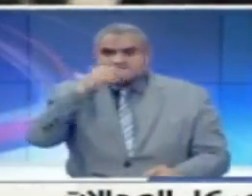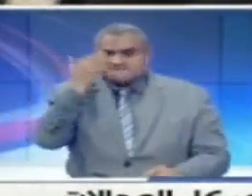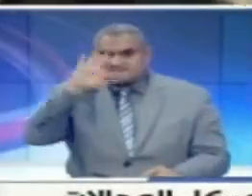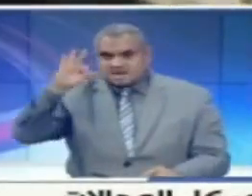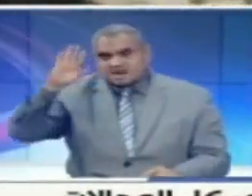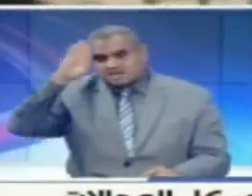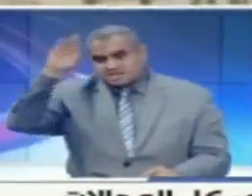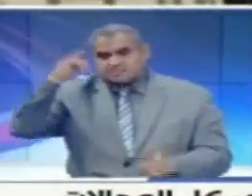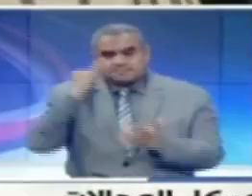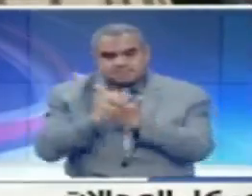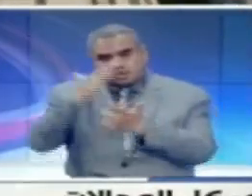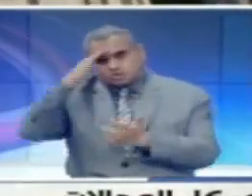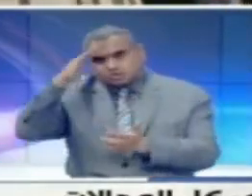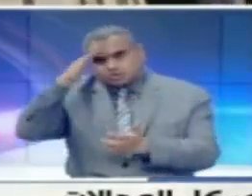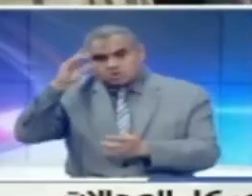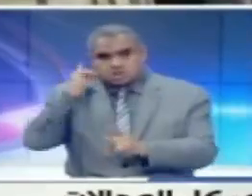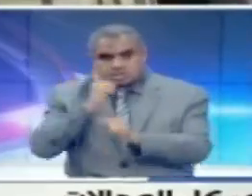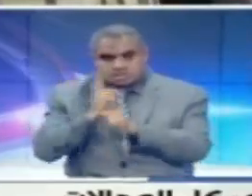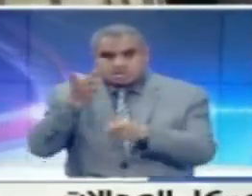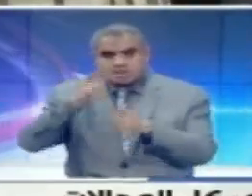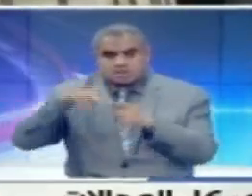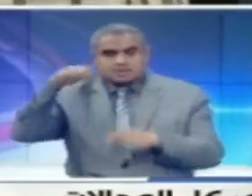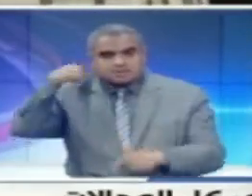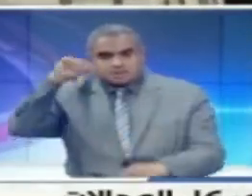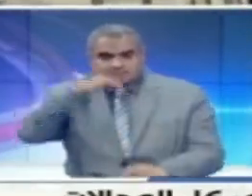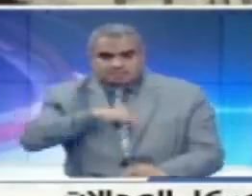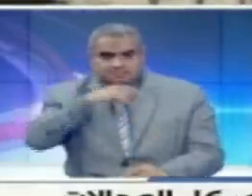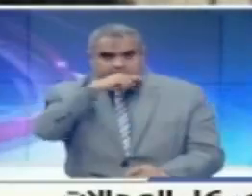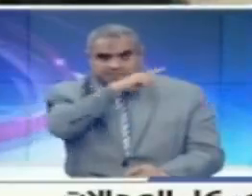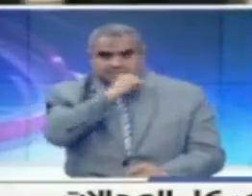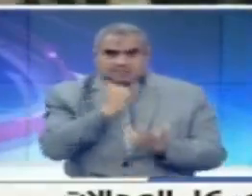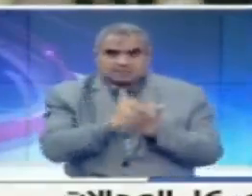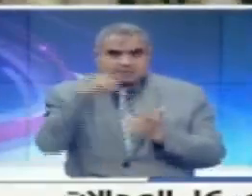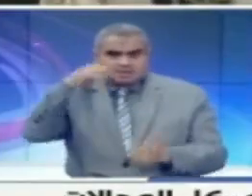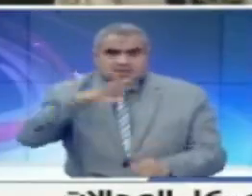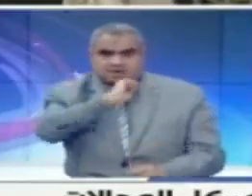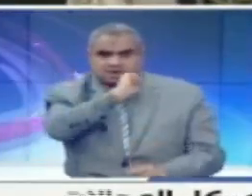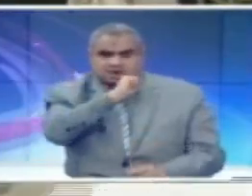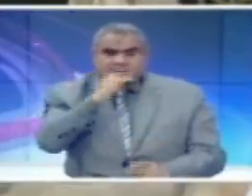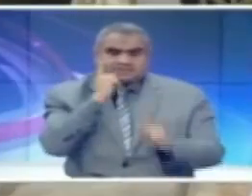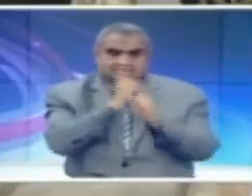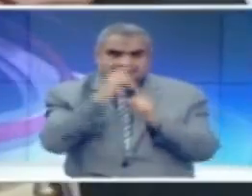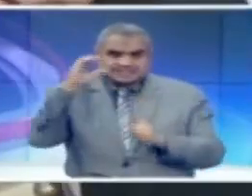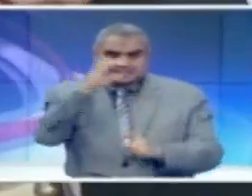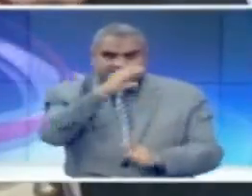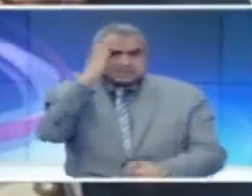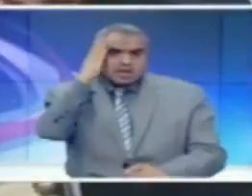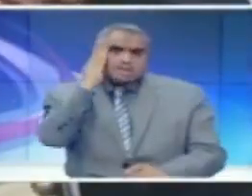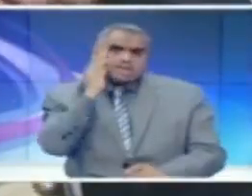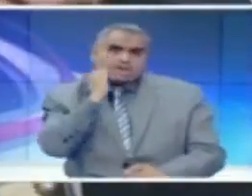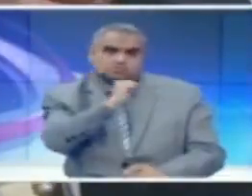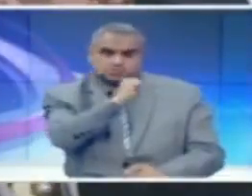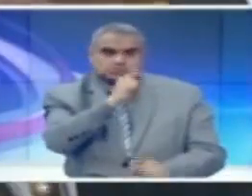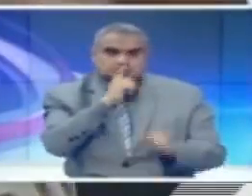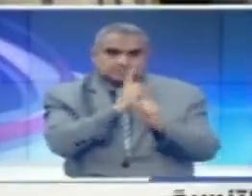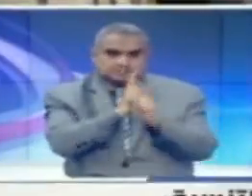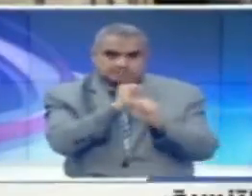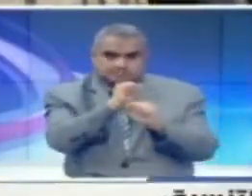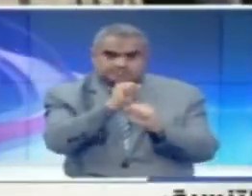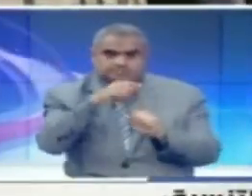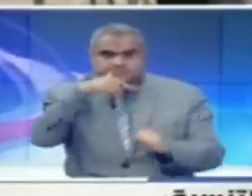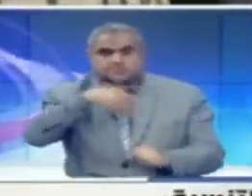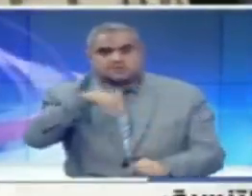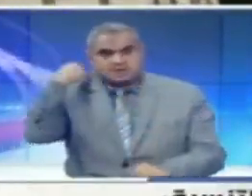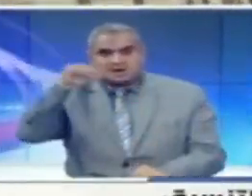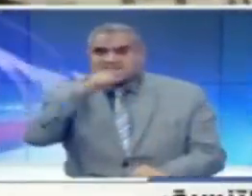إيمانويل ماكرون. من جانبها أعربت بارلي عن تشرفها بلقاء الرئيس السيسي مجددا، ناقلة